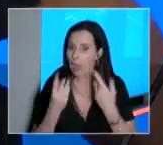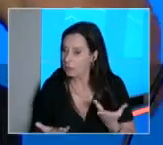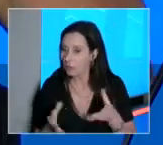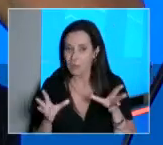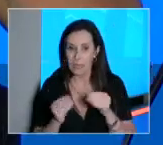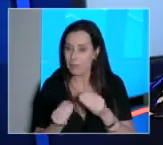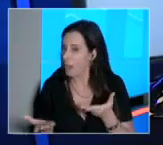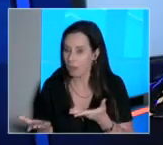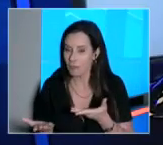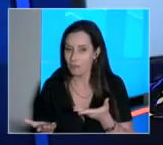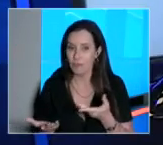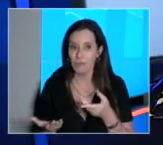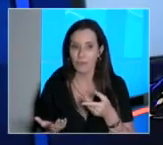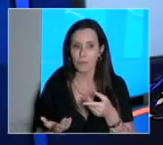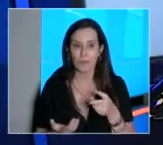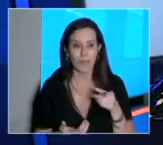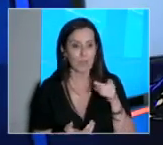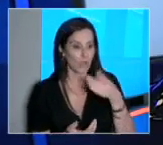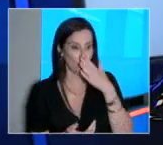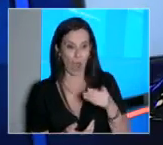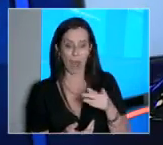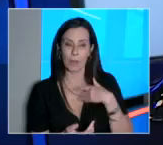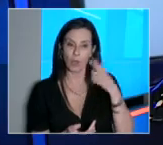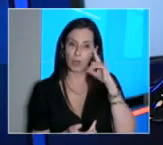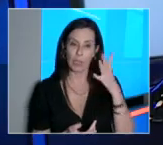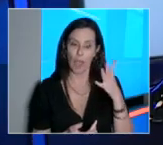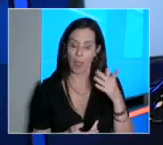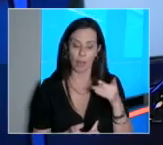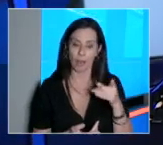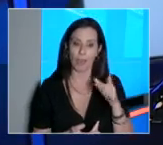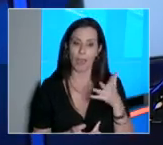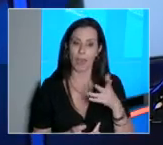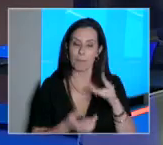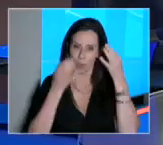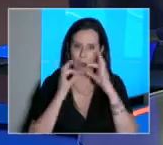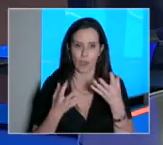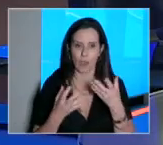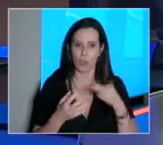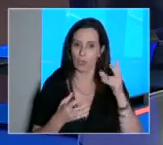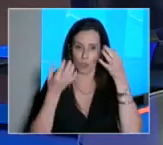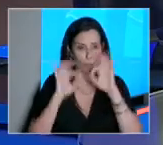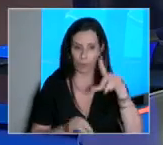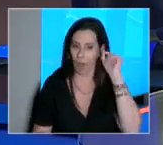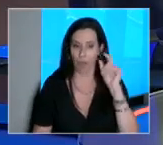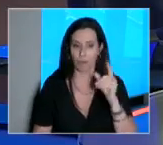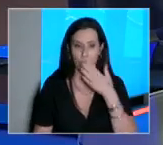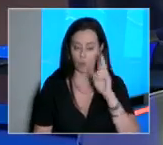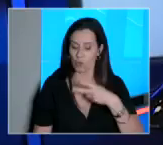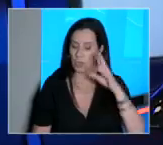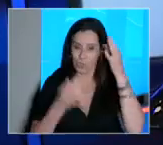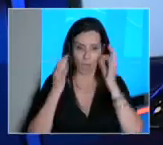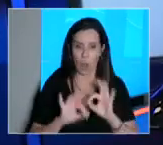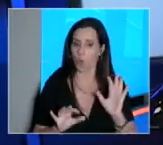שיושב ליד זאת אומרת, זה היום יום. במובן הזה ירושלים, אני לא יודע עד כמה היא פלורלית, עד כמה היא סובלנית, אבל היא הרבה יותר סובלנית מתל אביב. ברור.